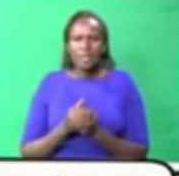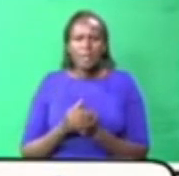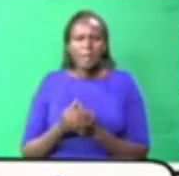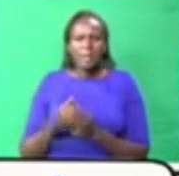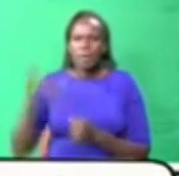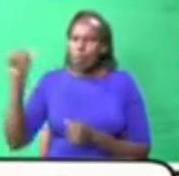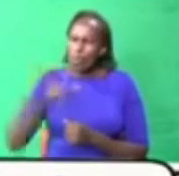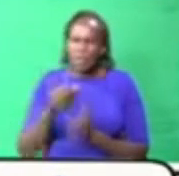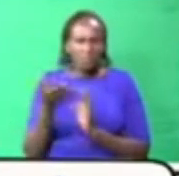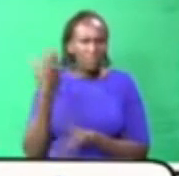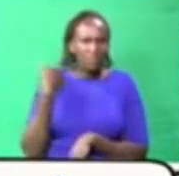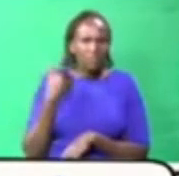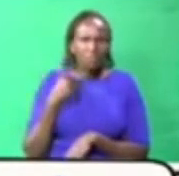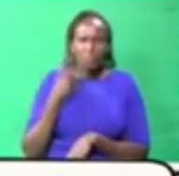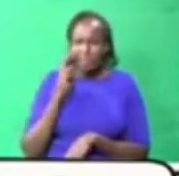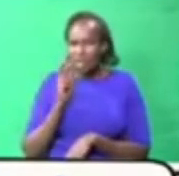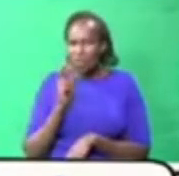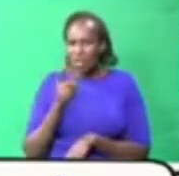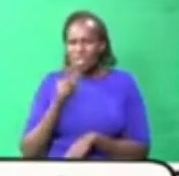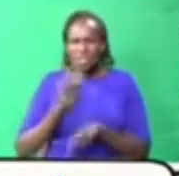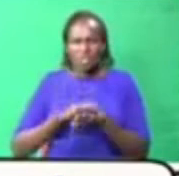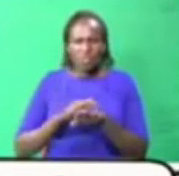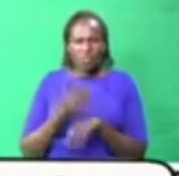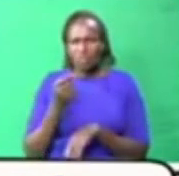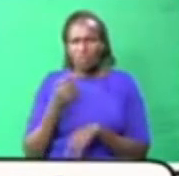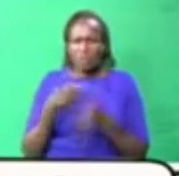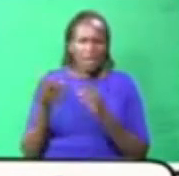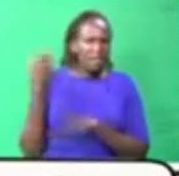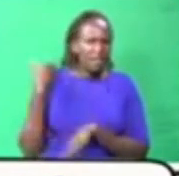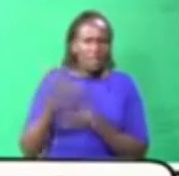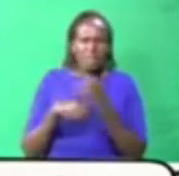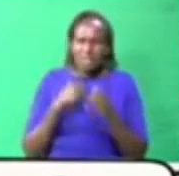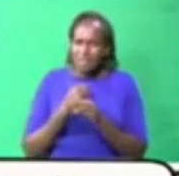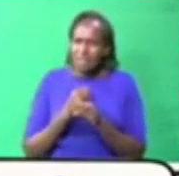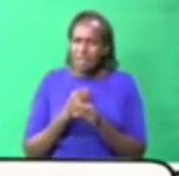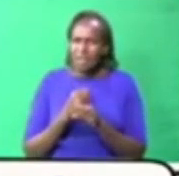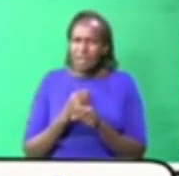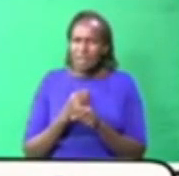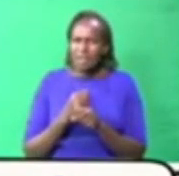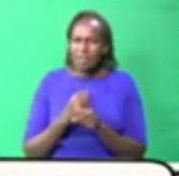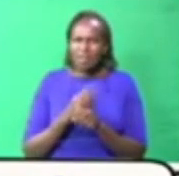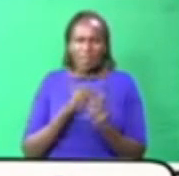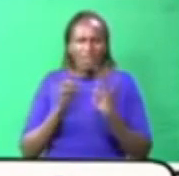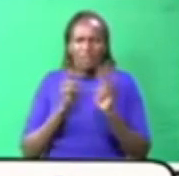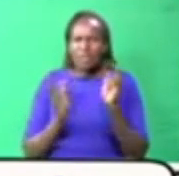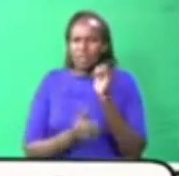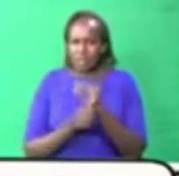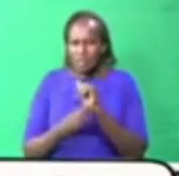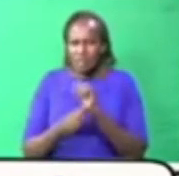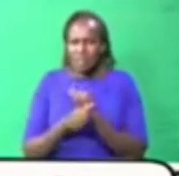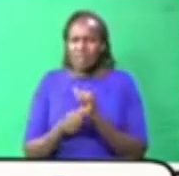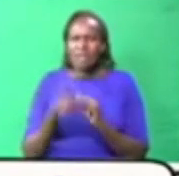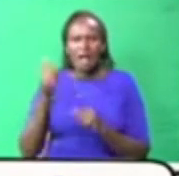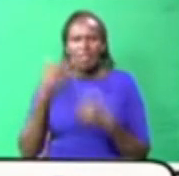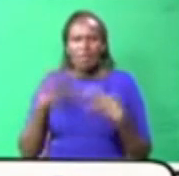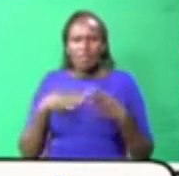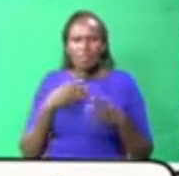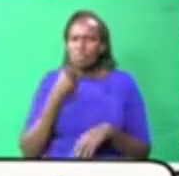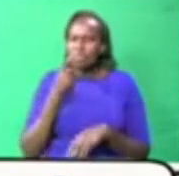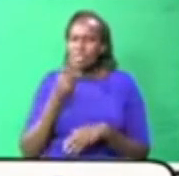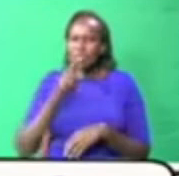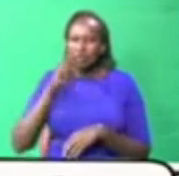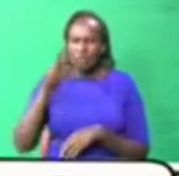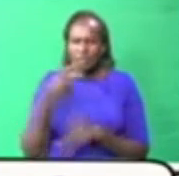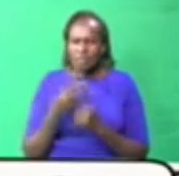yetu kama ni mzuri kidogo. Miaka ile ilikuwa ni they were very severe. Ingine unasikia watu 72,000.